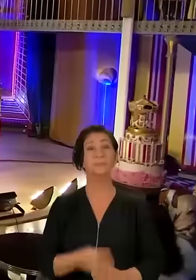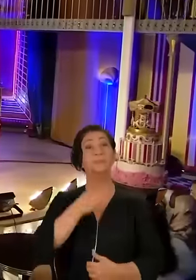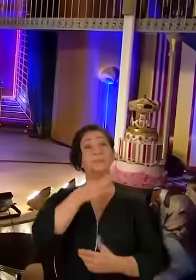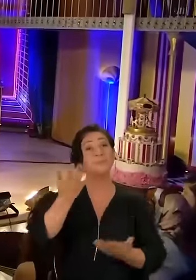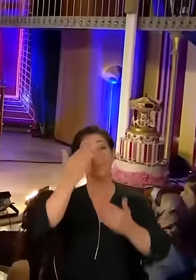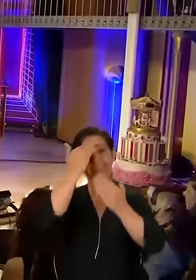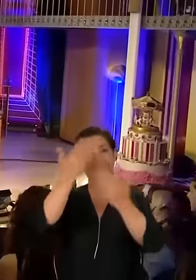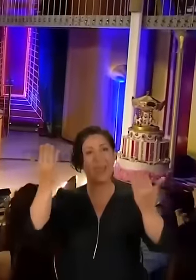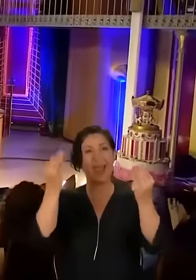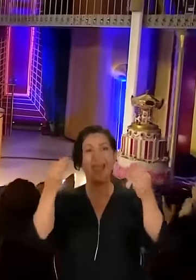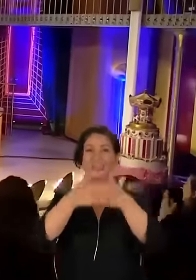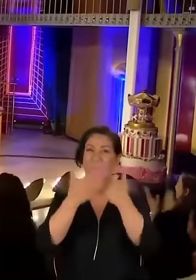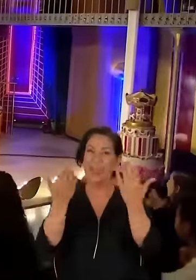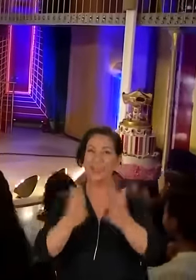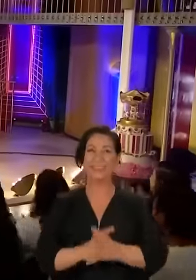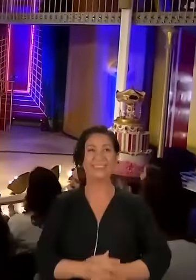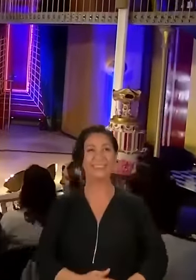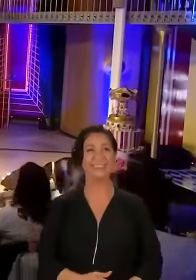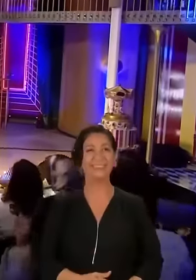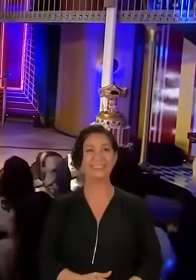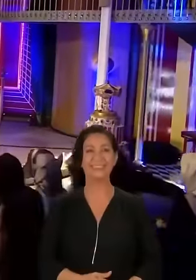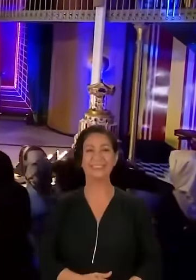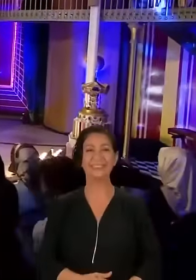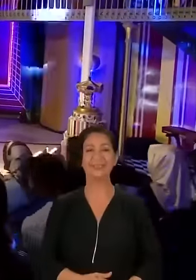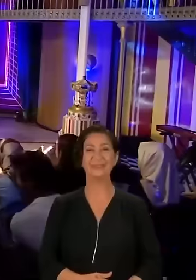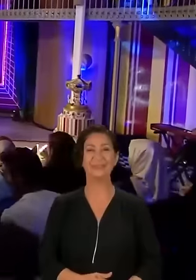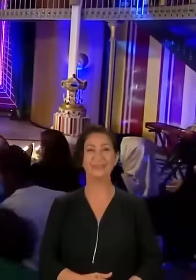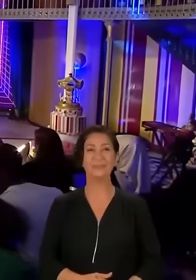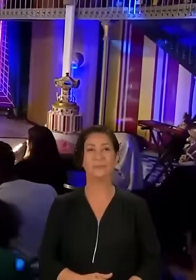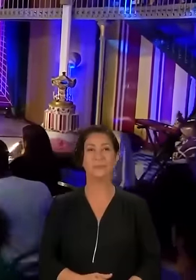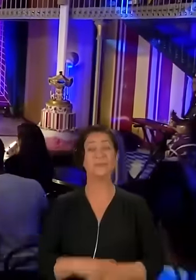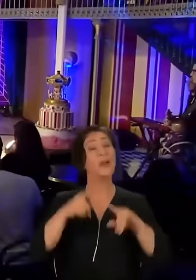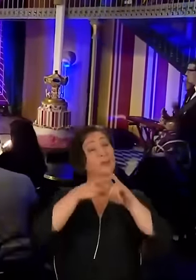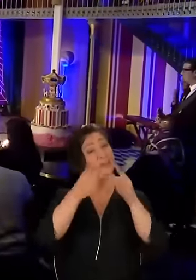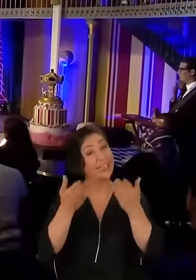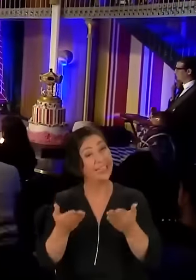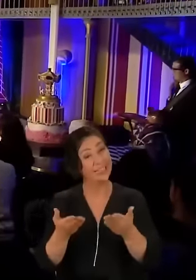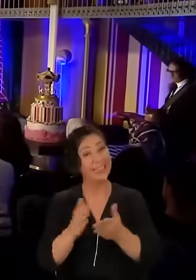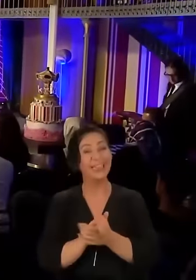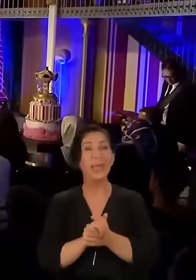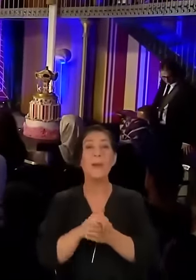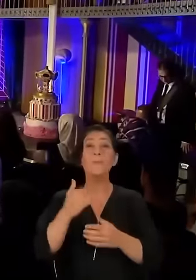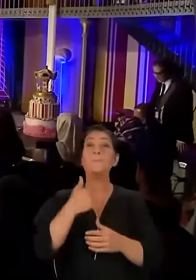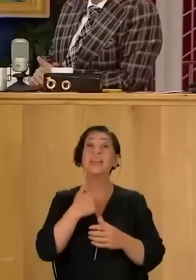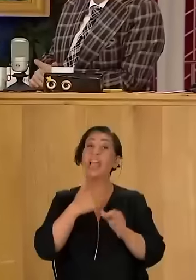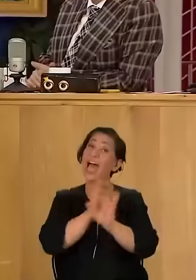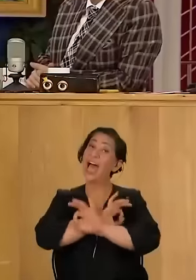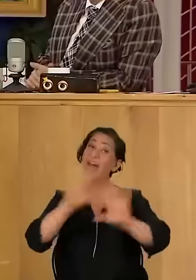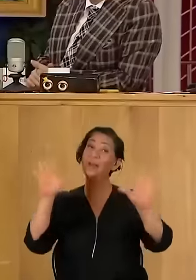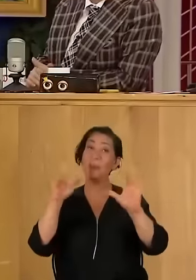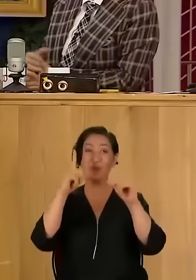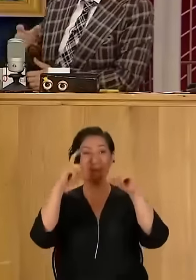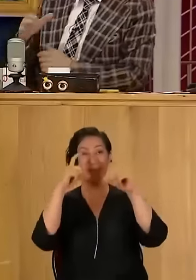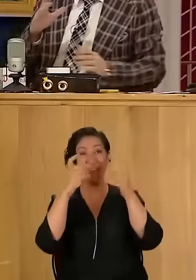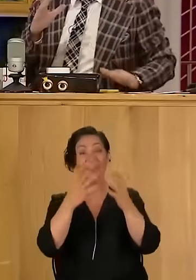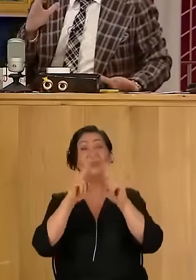Selamlar, hayırlı akşamlar hocam. Hoş geldin. Evet. Bence harikulade bir